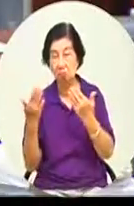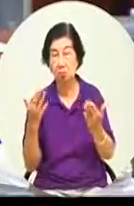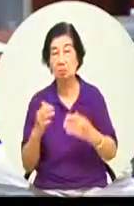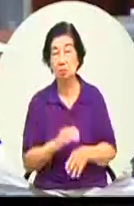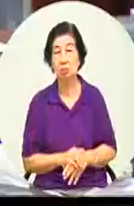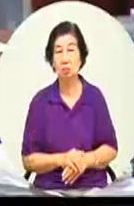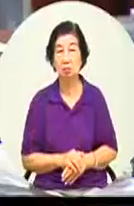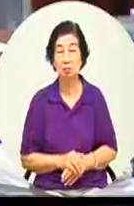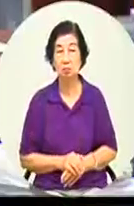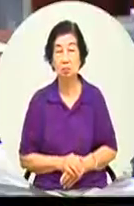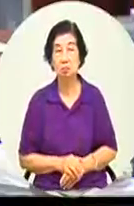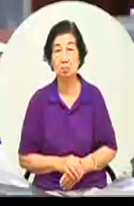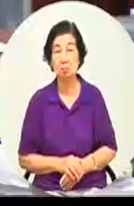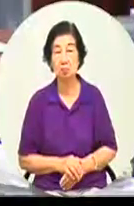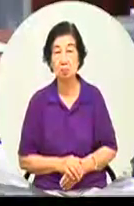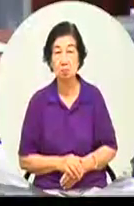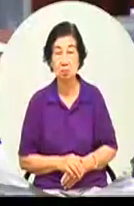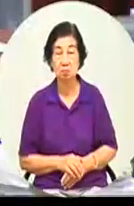局长哈，